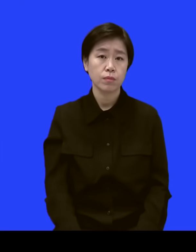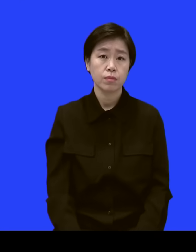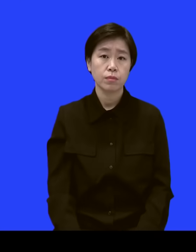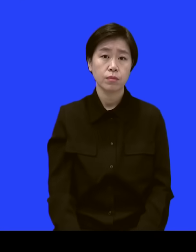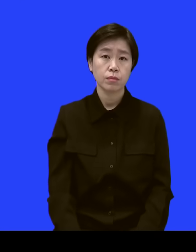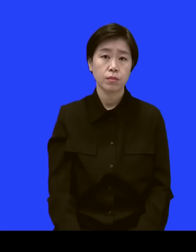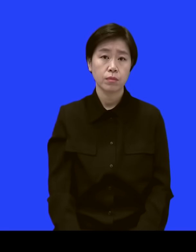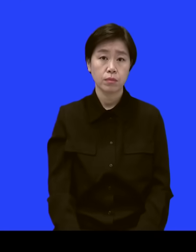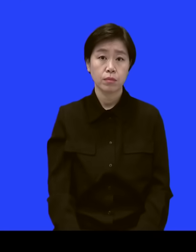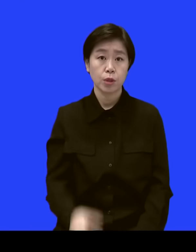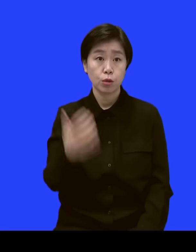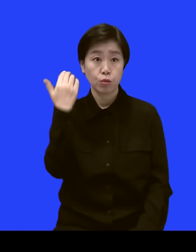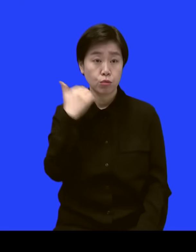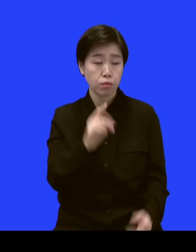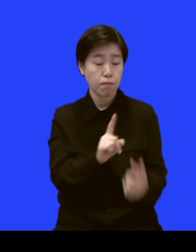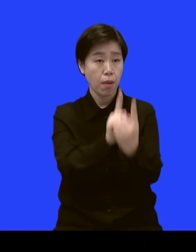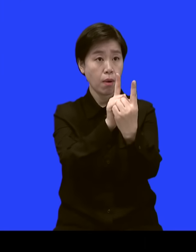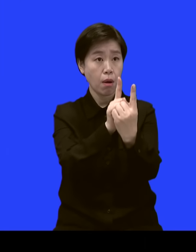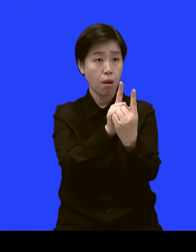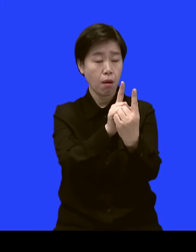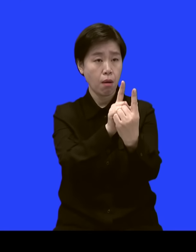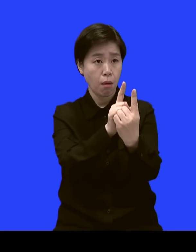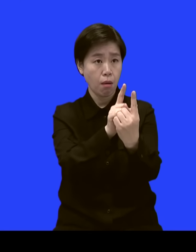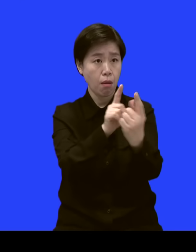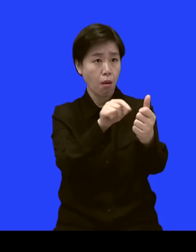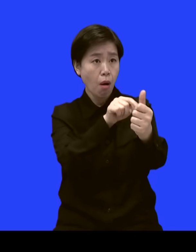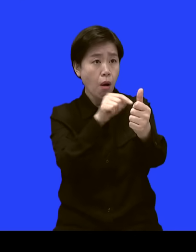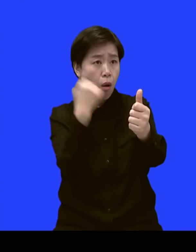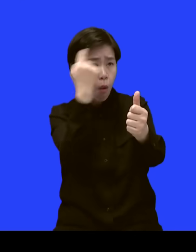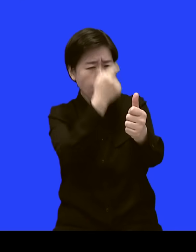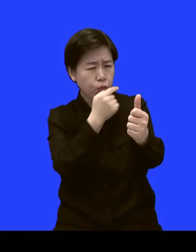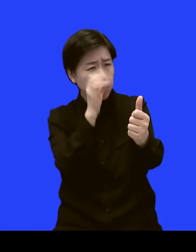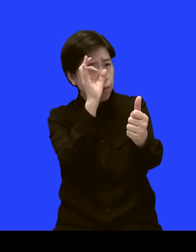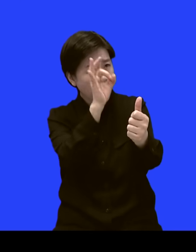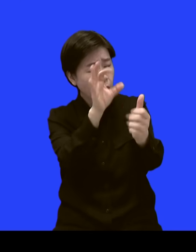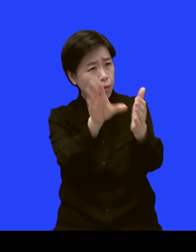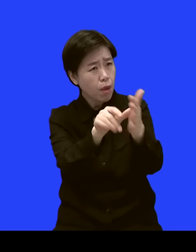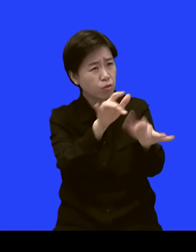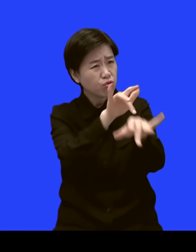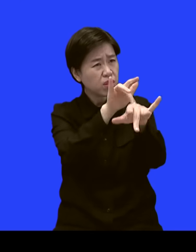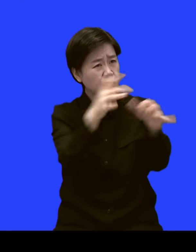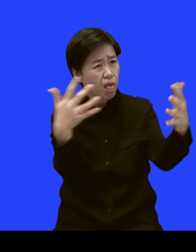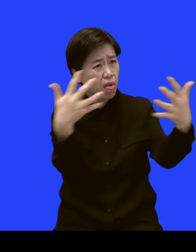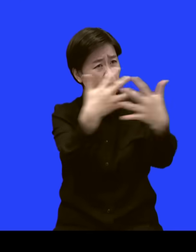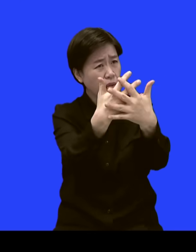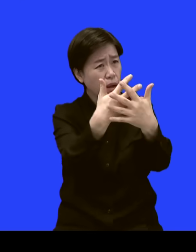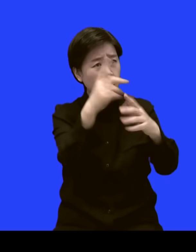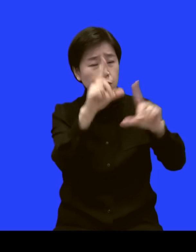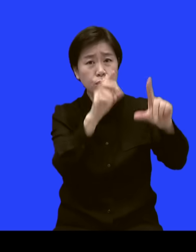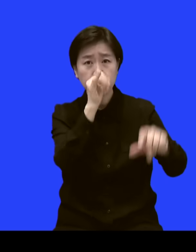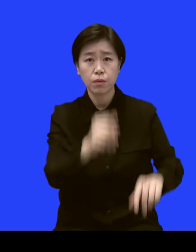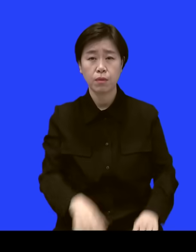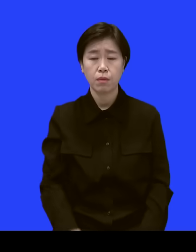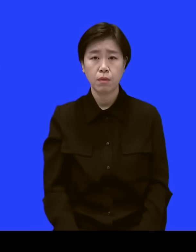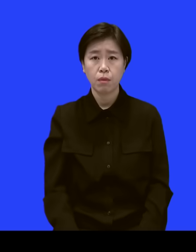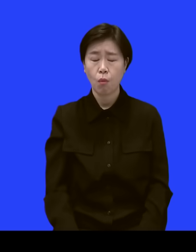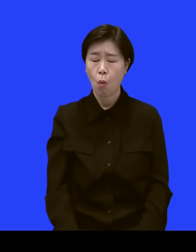사람 얼굴에서 자꾸 나쁜 게 보이고 뭔가 귀신 같은 게 보이고 그랬어요. 네.